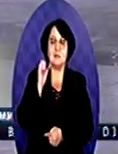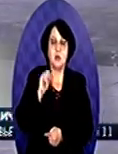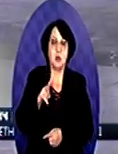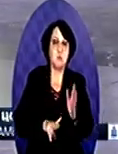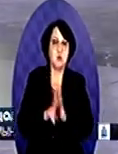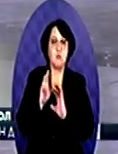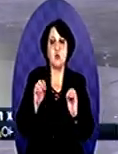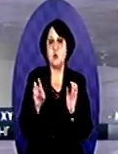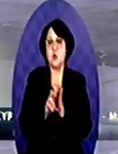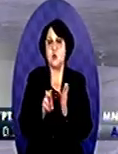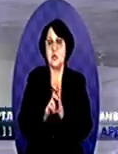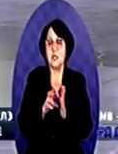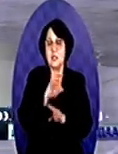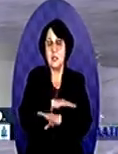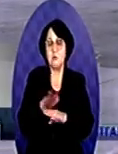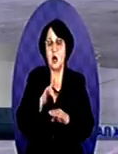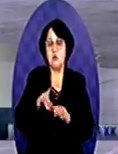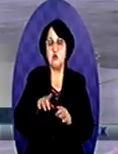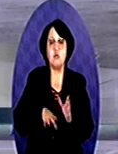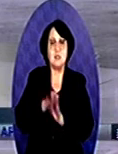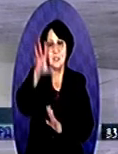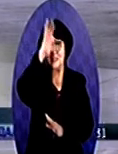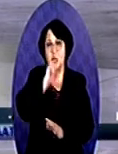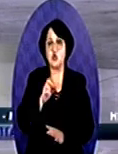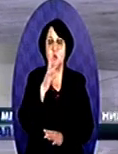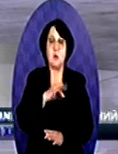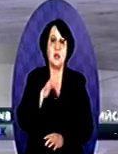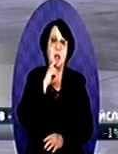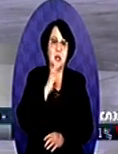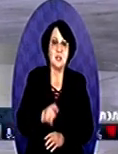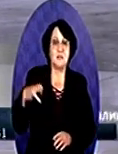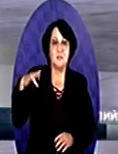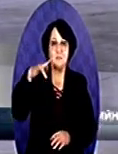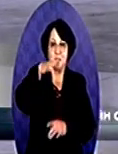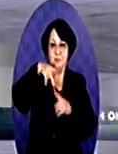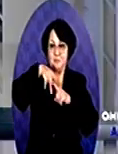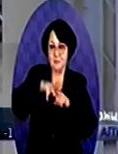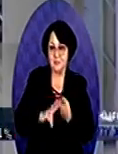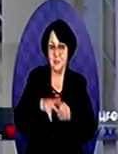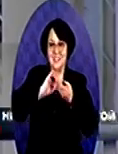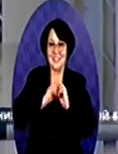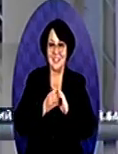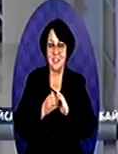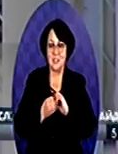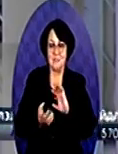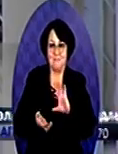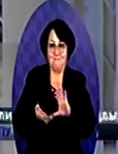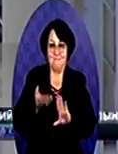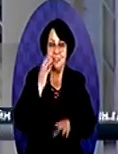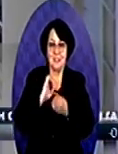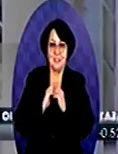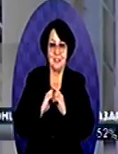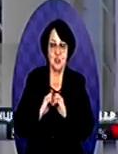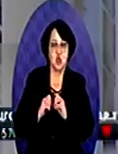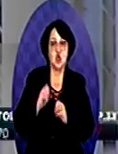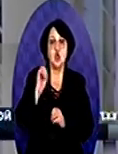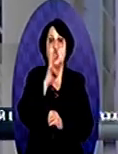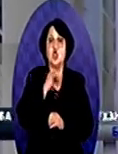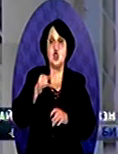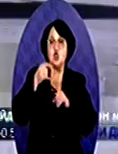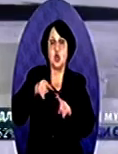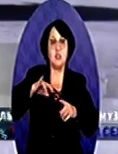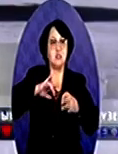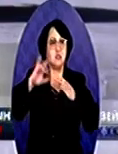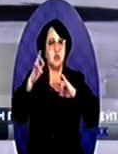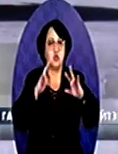Судбаатар тайлбарлаж байна. За агаарын хөлгийн засвар үйлчилгээг хийх чиглэлд дэвшил гаргах, ерөнхий зориулалтын нисгийг хөгжүүлэх,